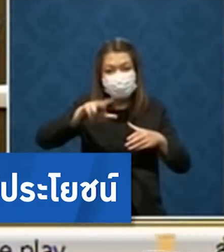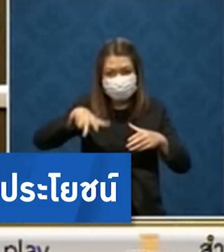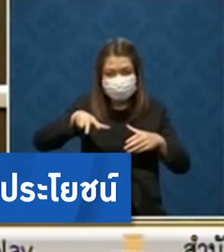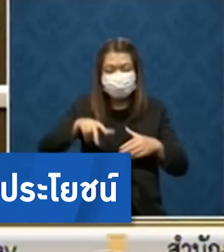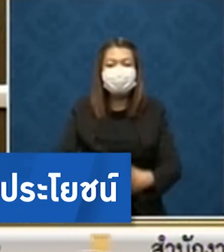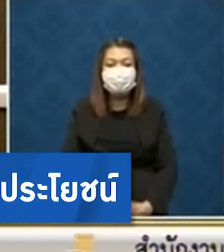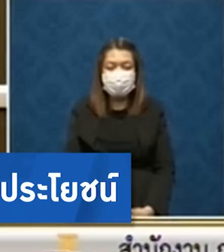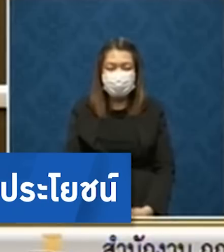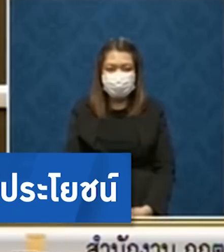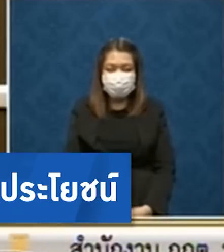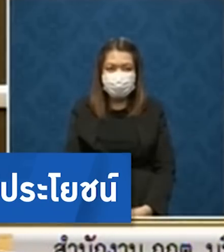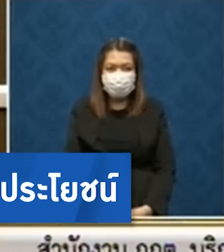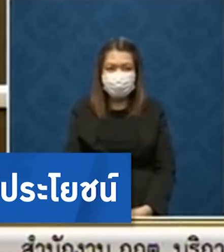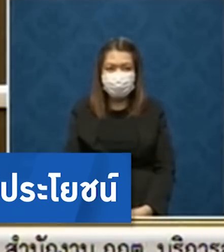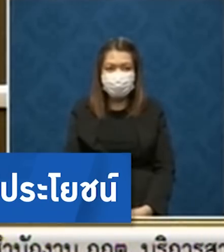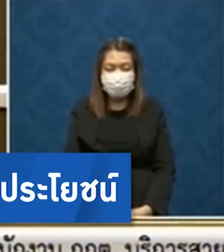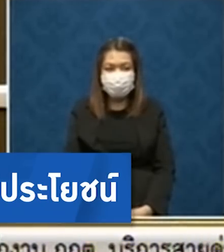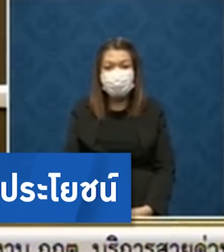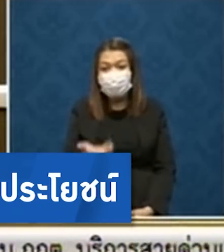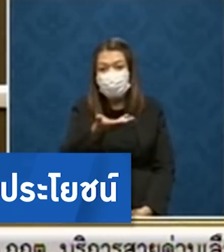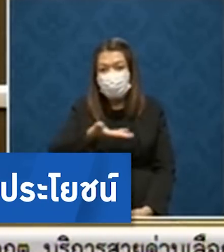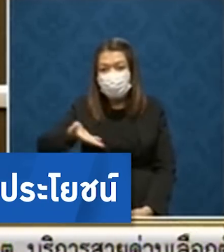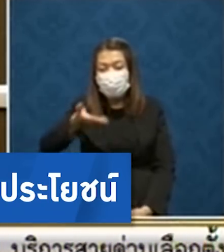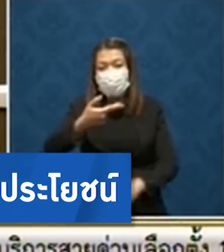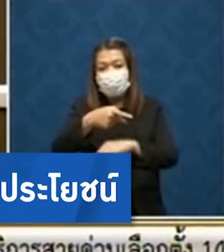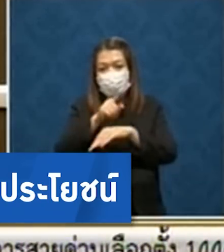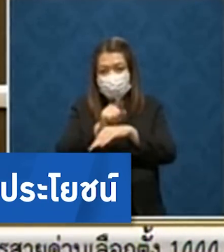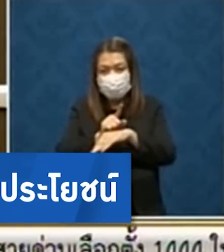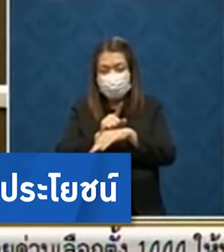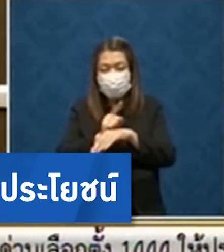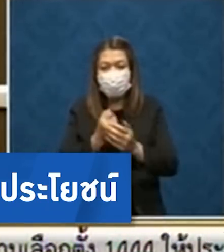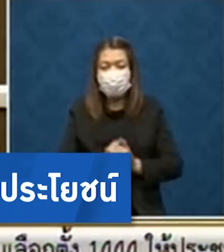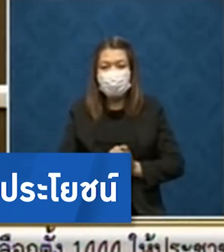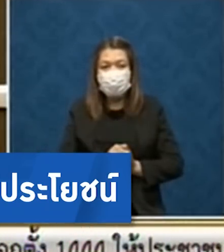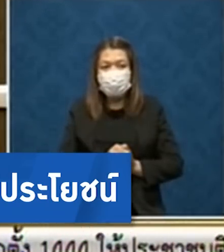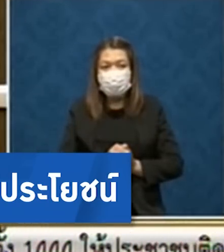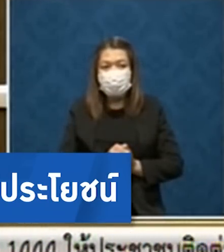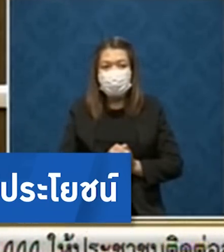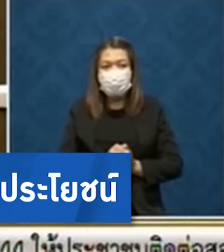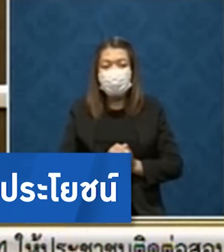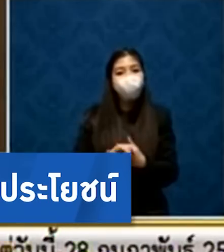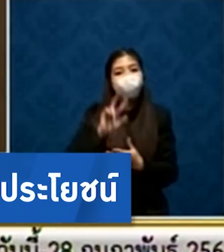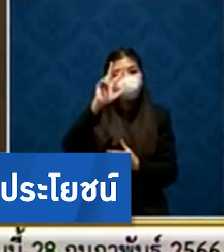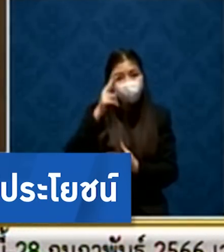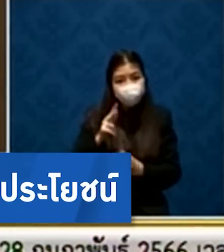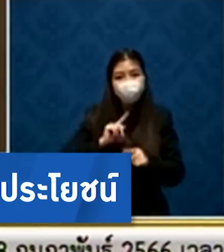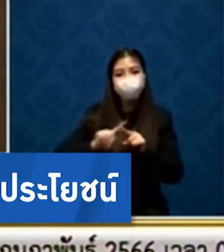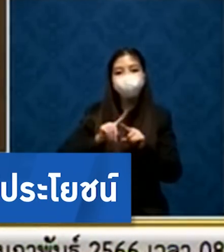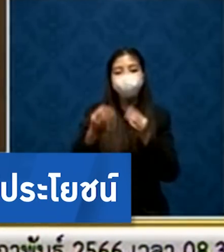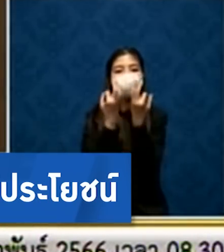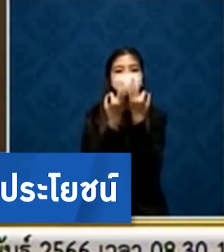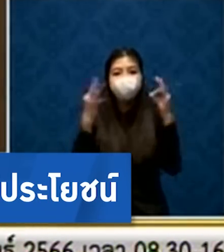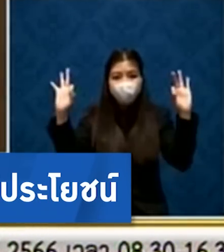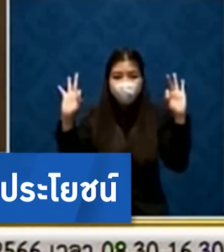จันทราทองหนองคายตีแผ่ปัญหายาเสพติดและบ่อนการพนันที่ระบายนะครับรวมทั้งลากไส้พล.อประยุทธ์ว่าทุกวันนี้กัญชา